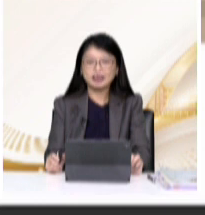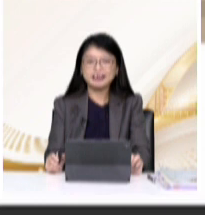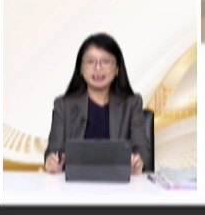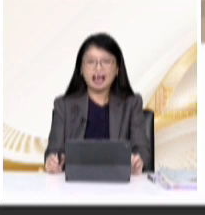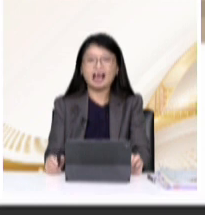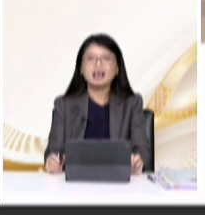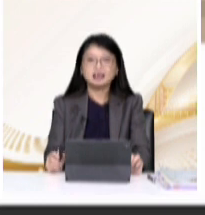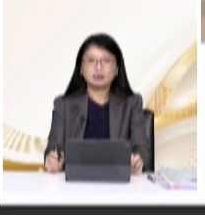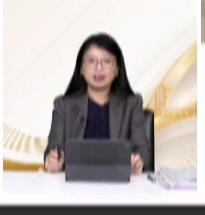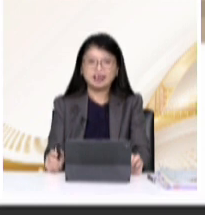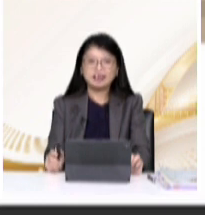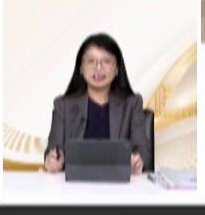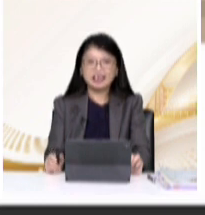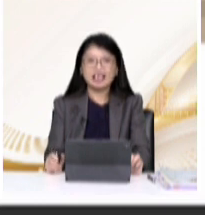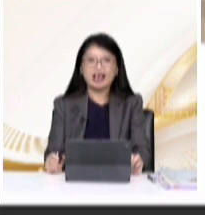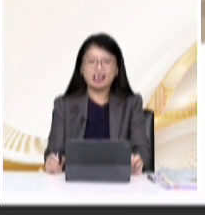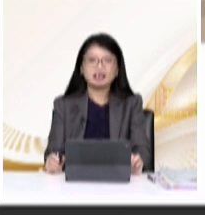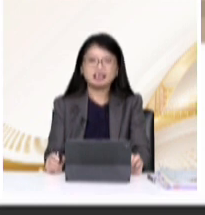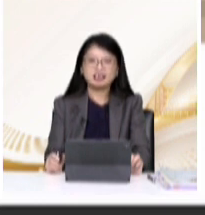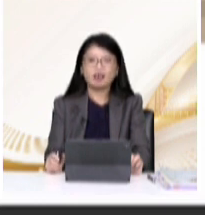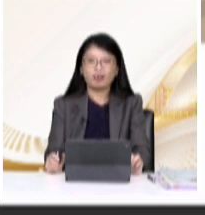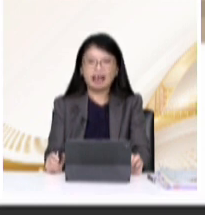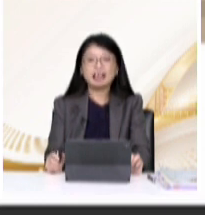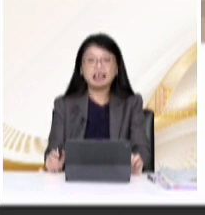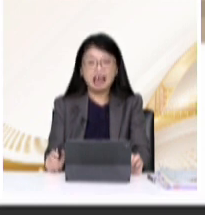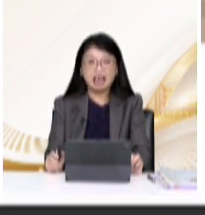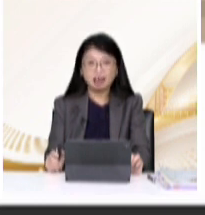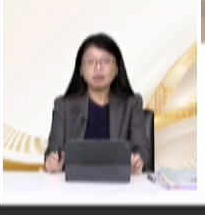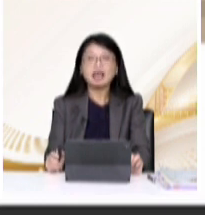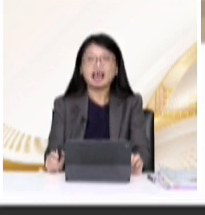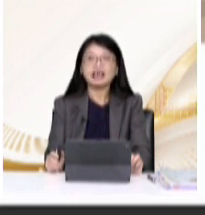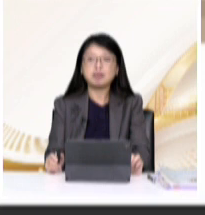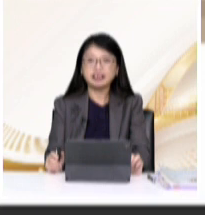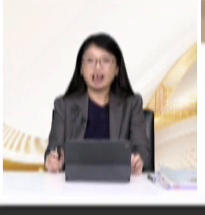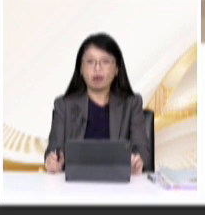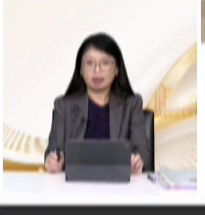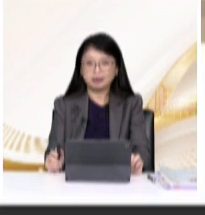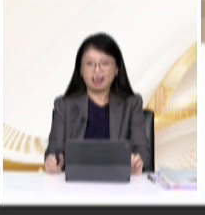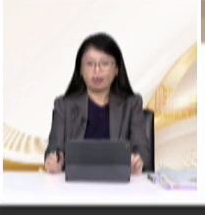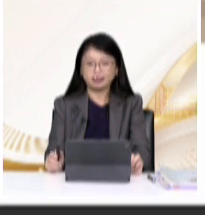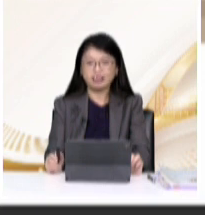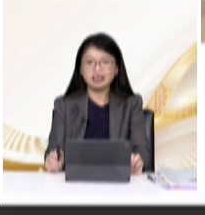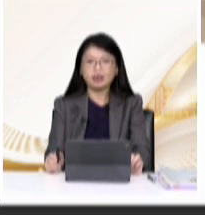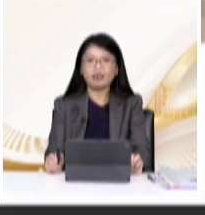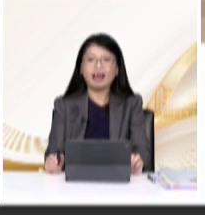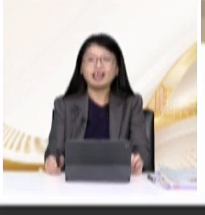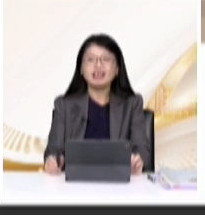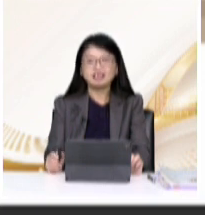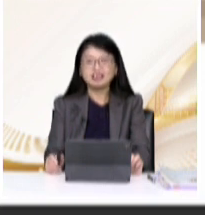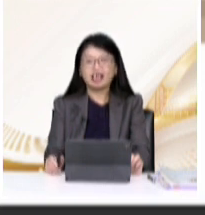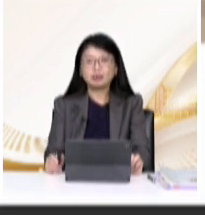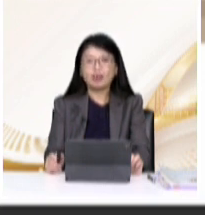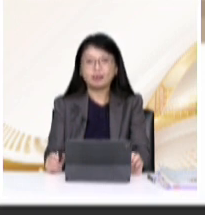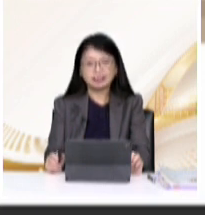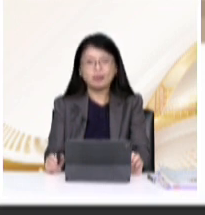ข้อเท็จจริงค่ะส่วนที่4นะคะคือเรื่องของการขยายระยะเวลาในการพิจารณาออกคำสั่งของเจ้าหน้าที่ของรัฐเนื่องจ